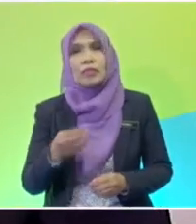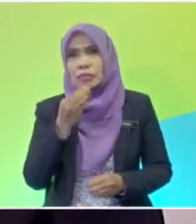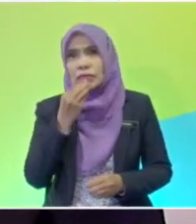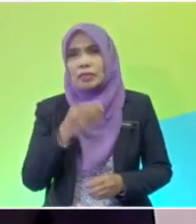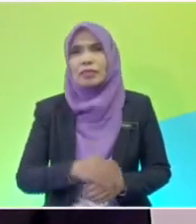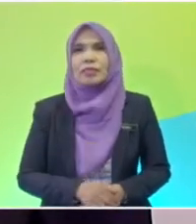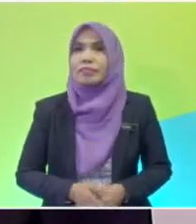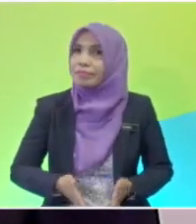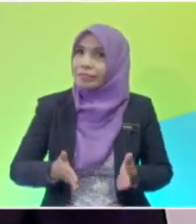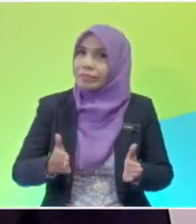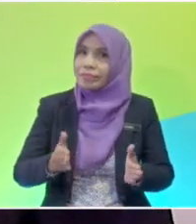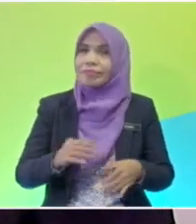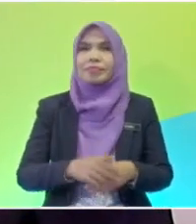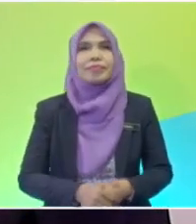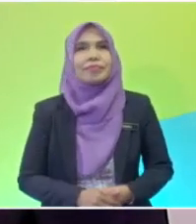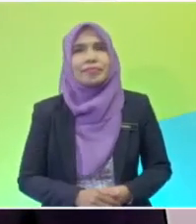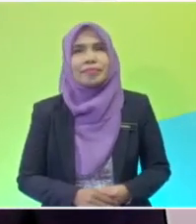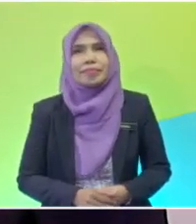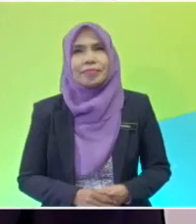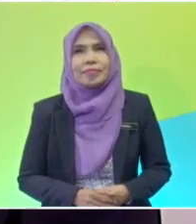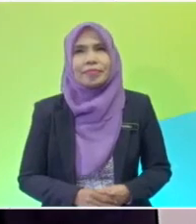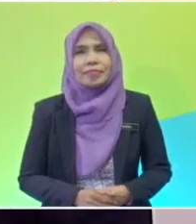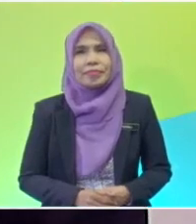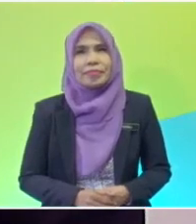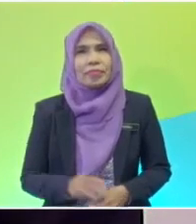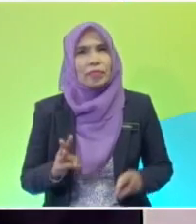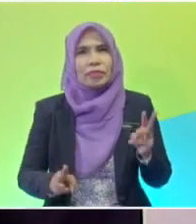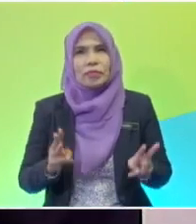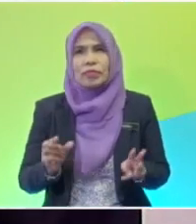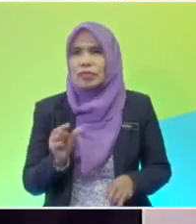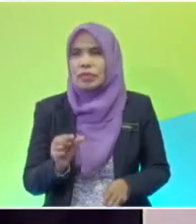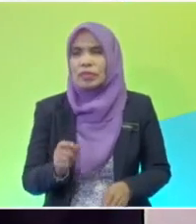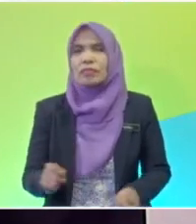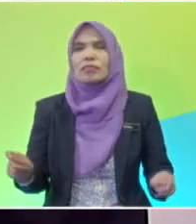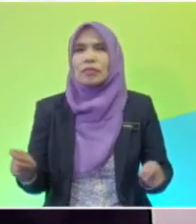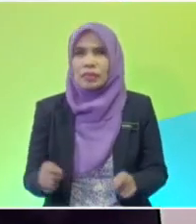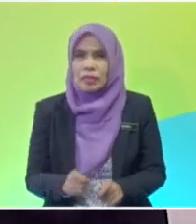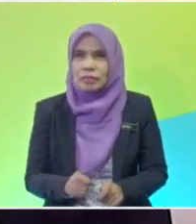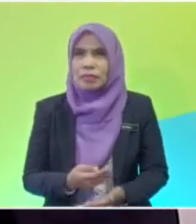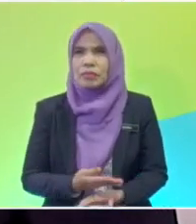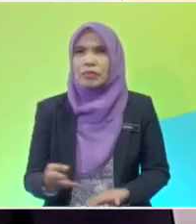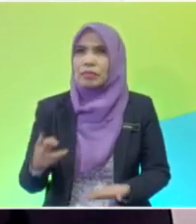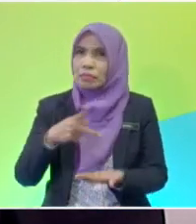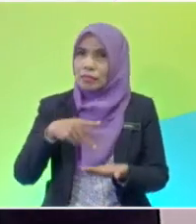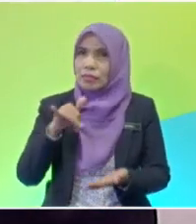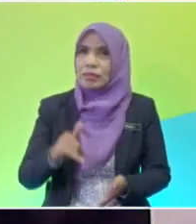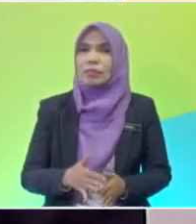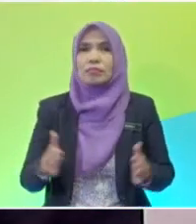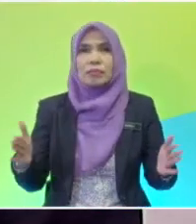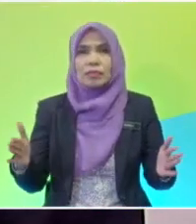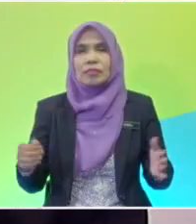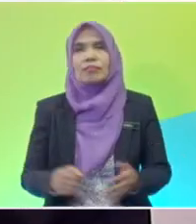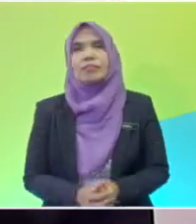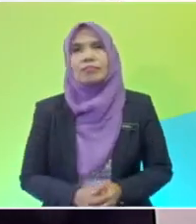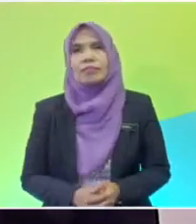Walaupun kecil tetapi sebenarnya memberi infak yang begitu besar kepada emosi seseorang macam saya lah